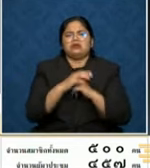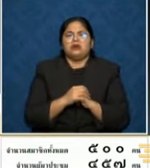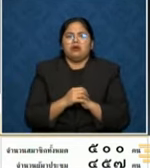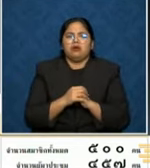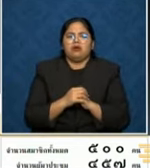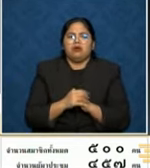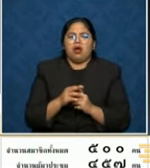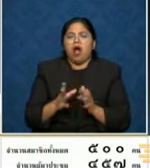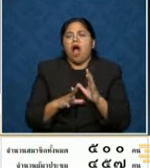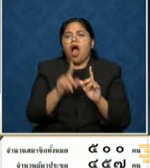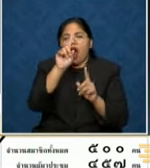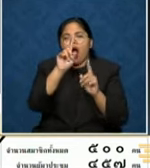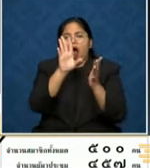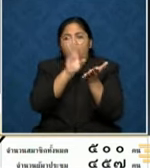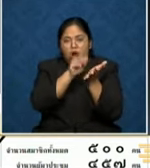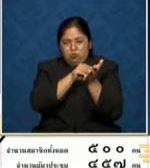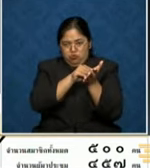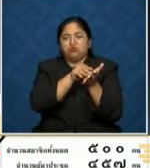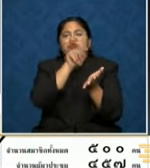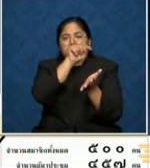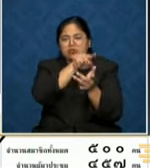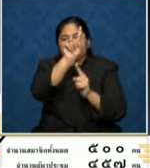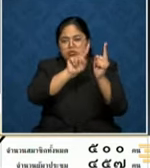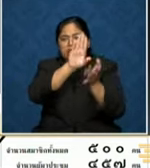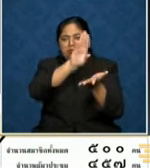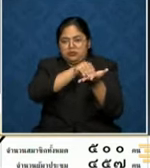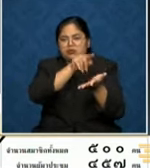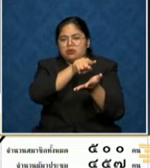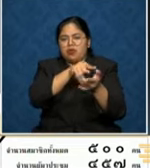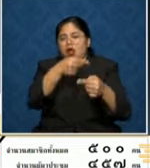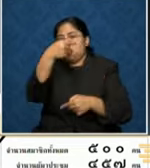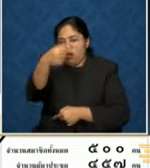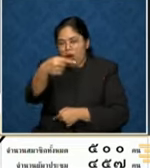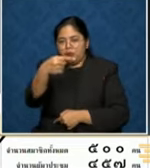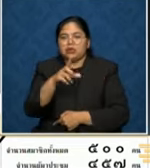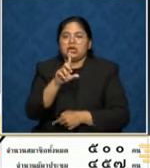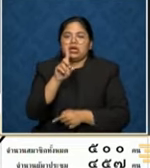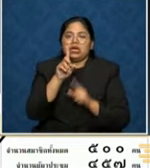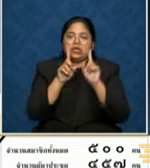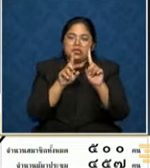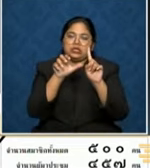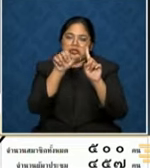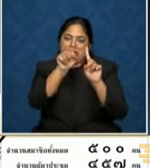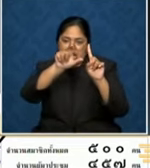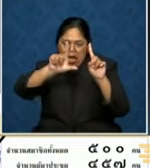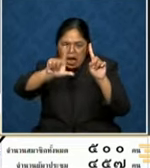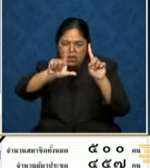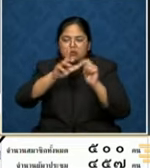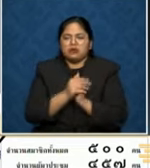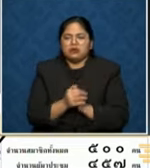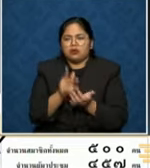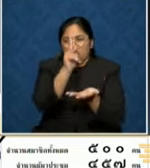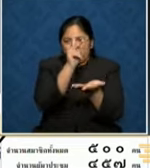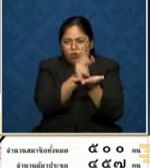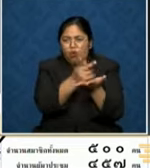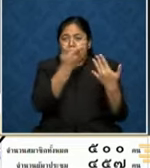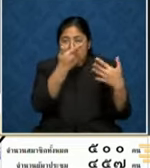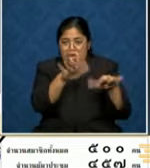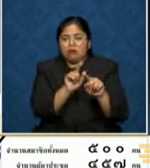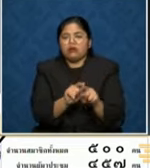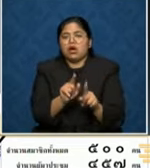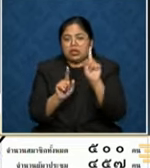เนี่ยค่ะข้อมูลจากวันที่31มีนาคมที่ผ่านมานี่เองติดลบไปแล้ว1แสนล้านค่ะแล้วก็ถ้าดูยอดเงินกู้นะคะกู้ไปแล้